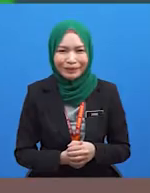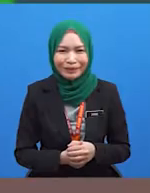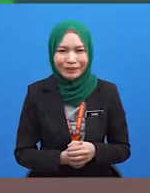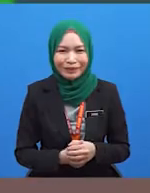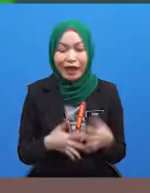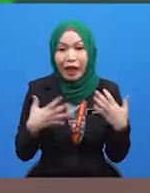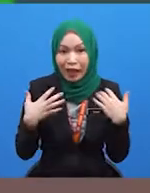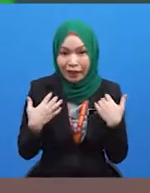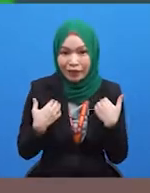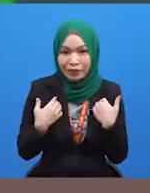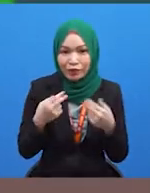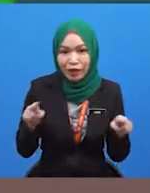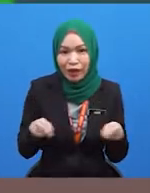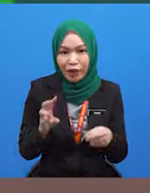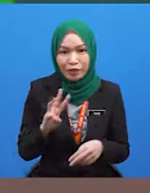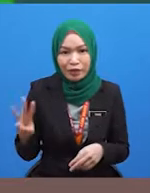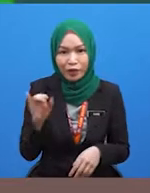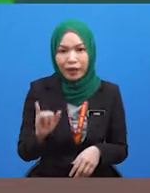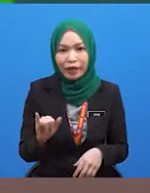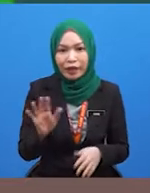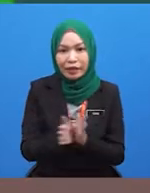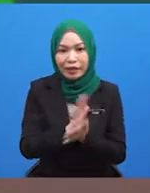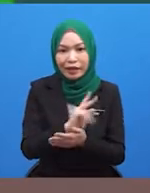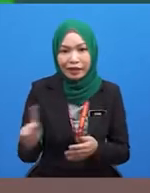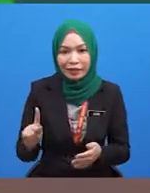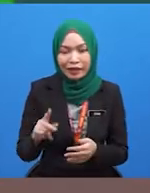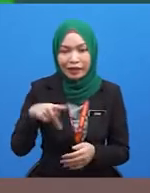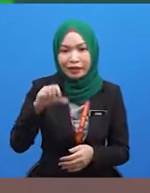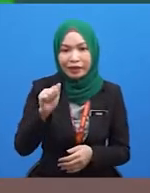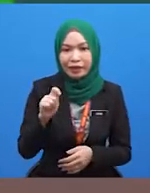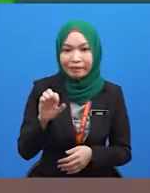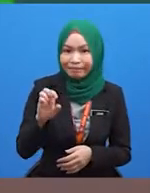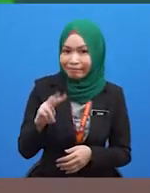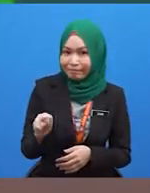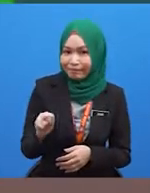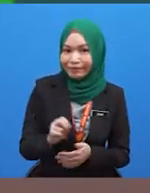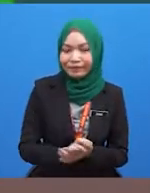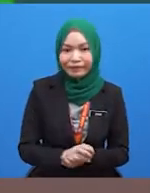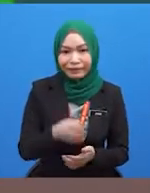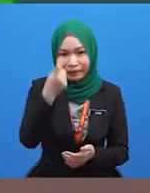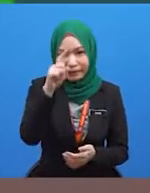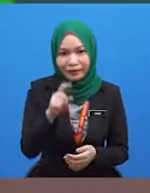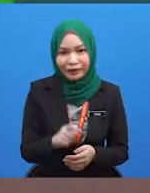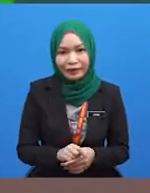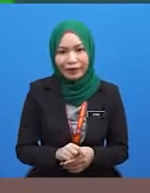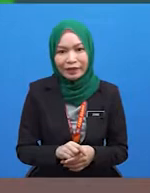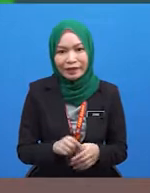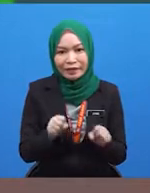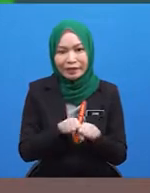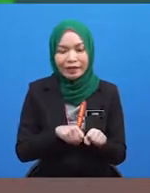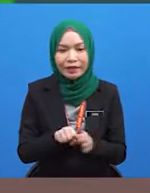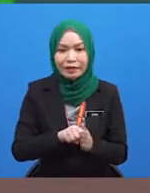Ada juga usahawan yang menjadikan patent sebagai sumber idea perniagaan. Boleh tak Cik